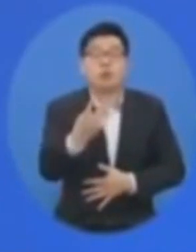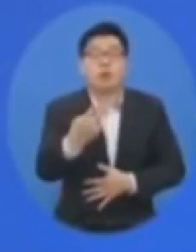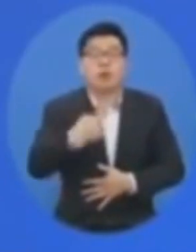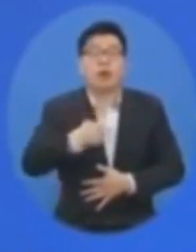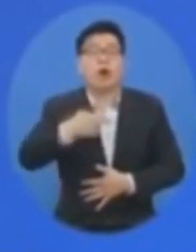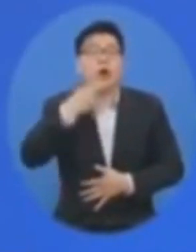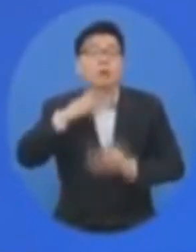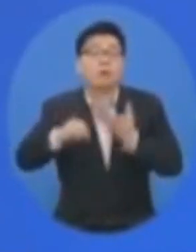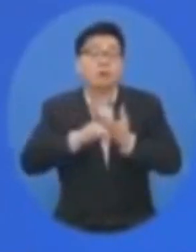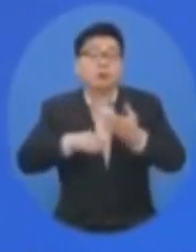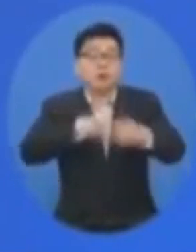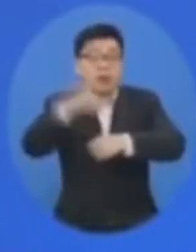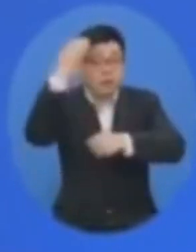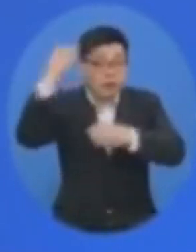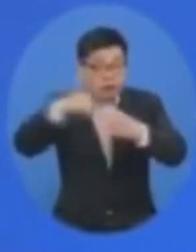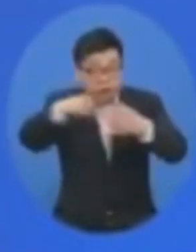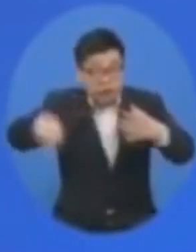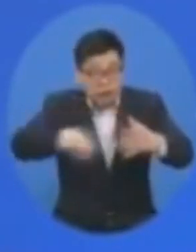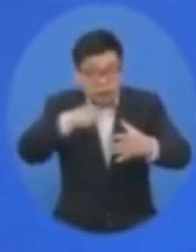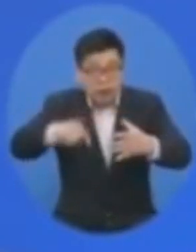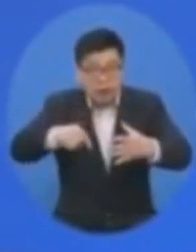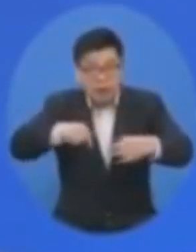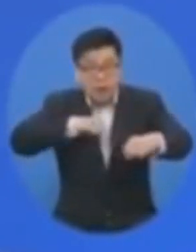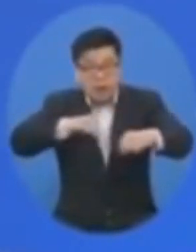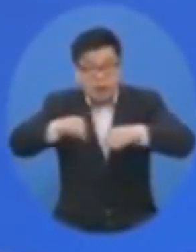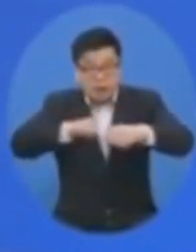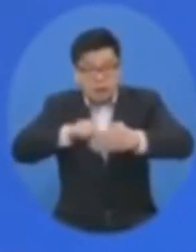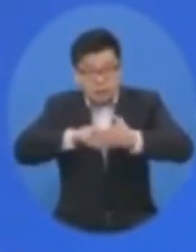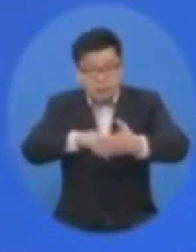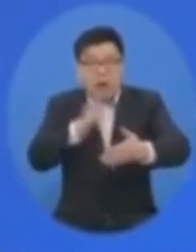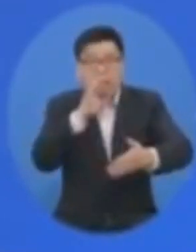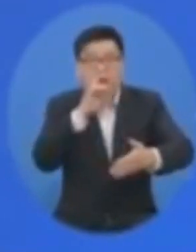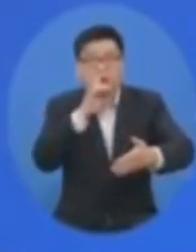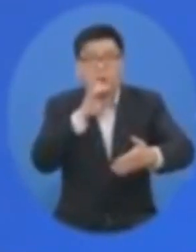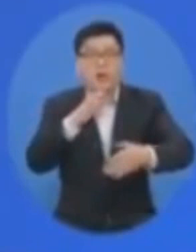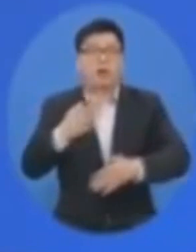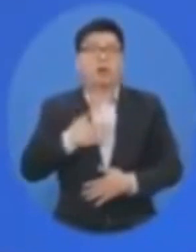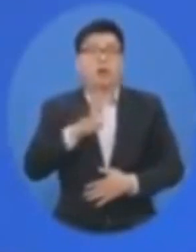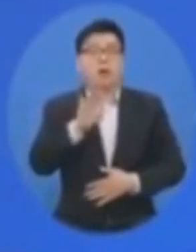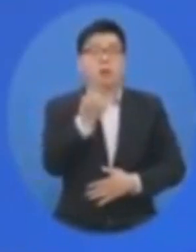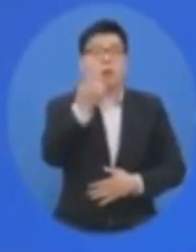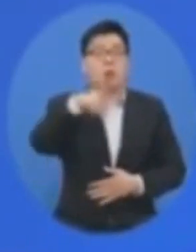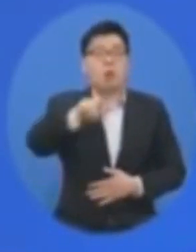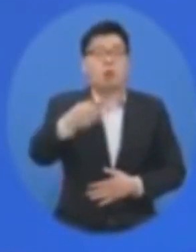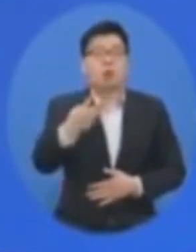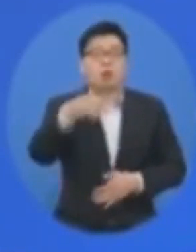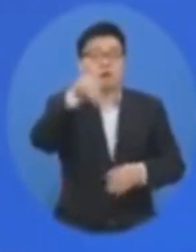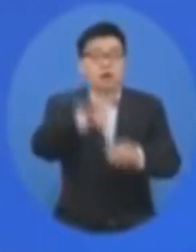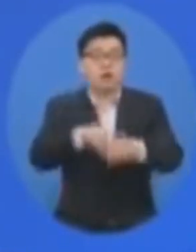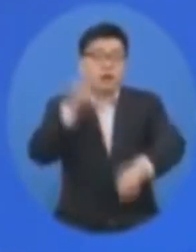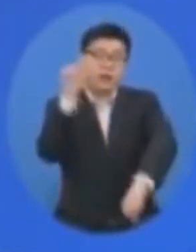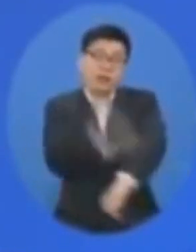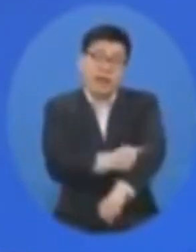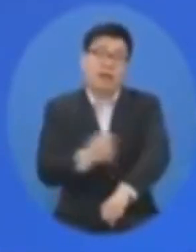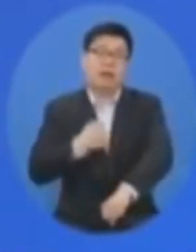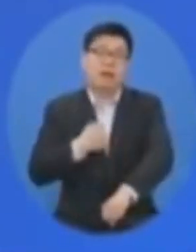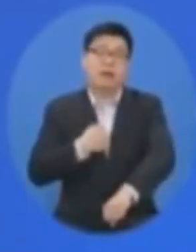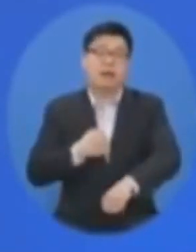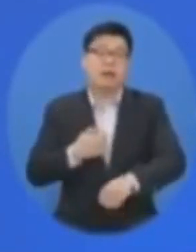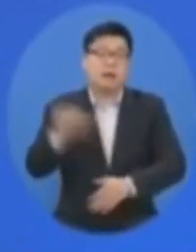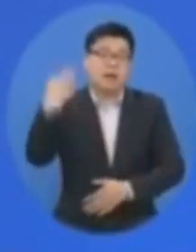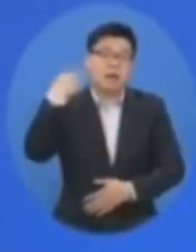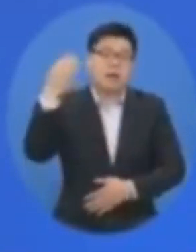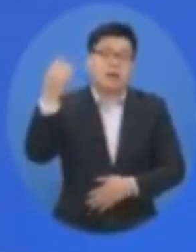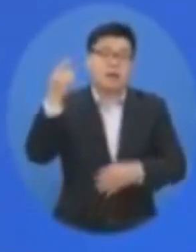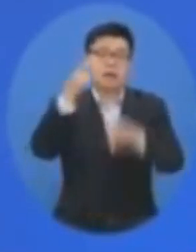수가 없습니다. 제가 그래도 보궐선거에는 자신이 있는 사람입니다. 2001년도 동대문 보궐선거로 내